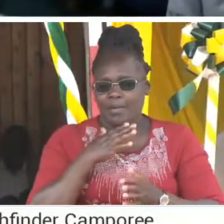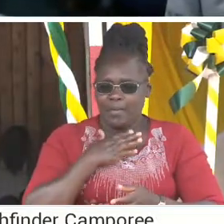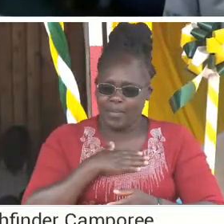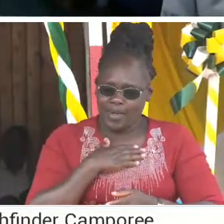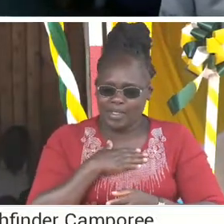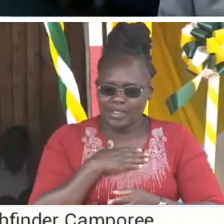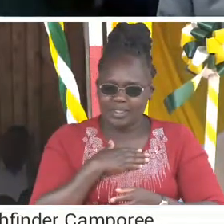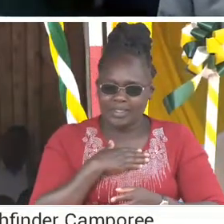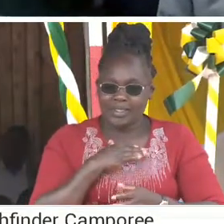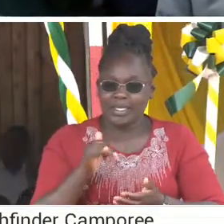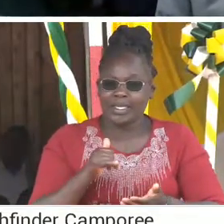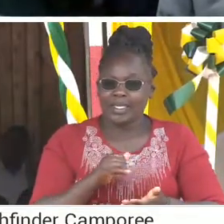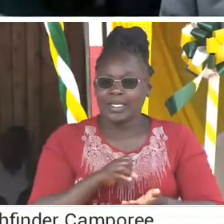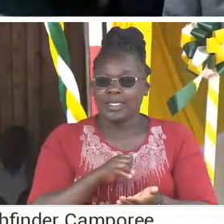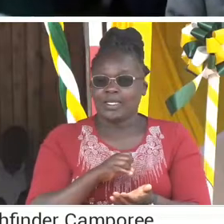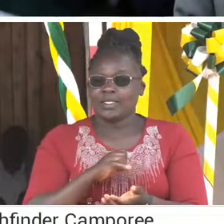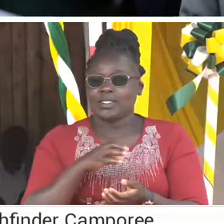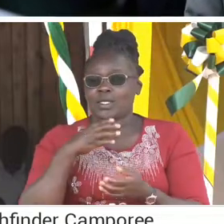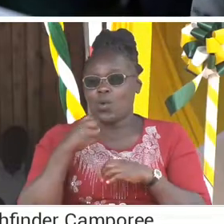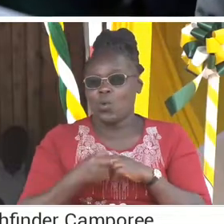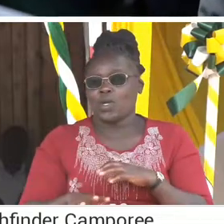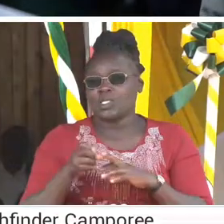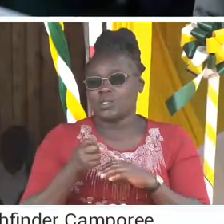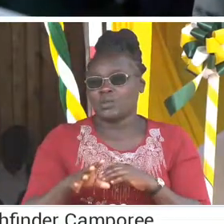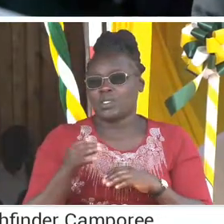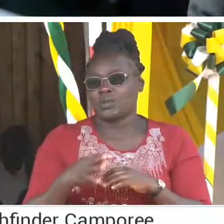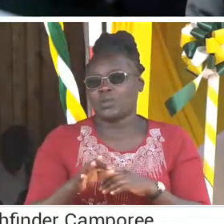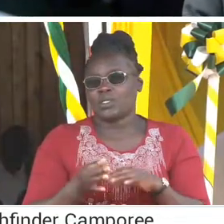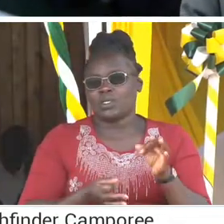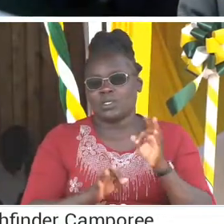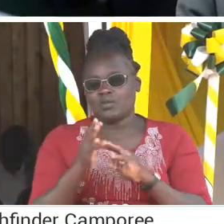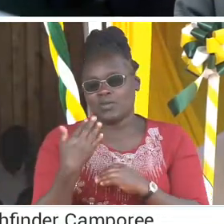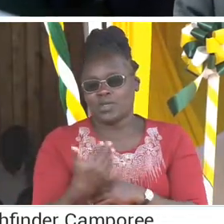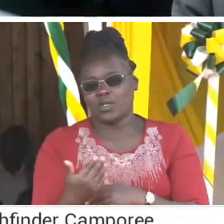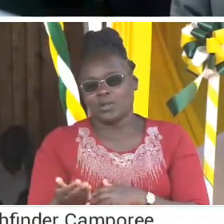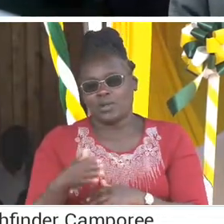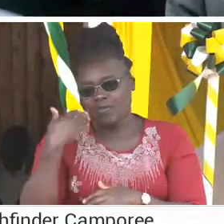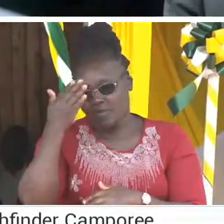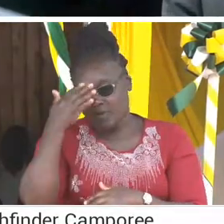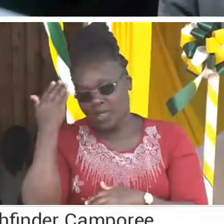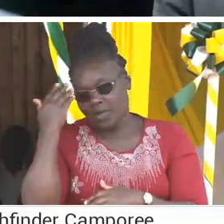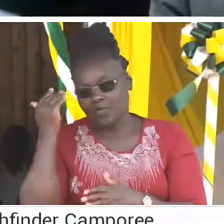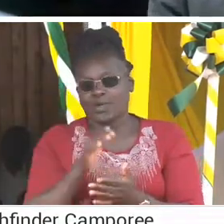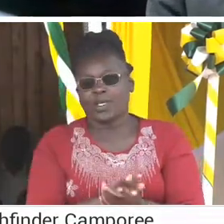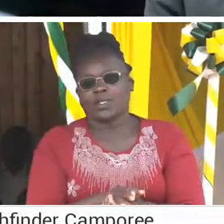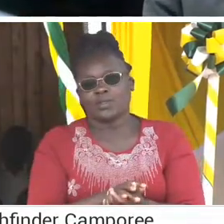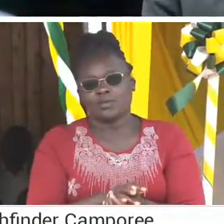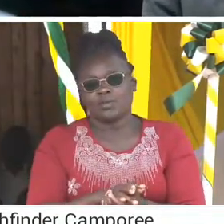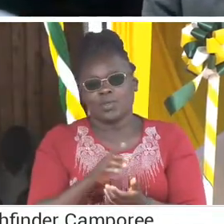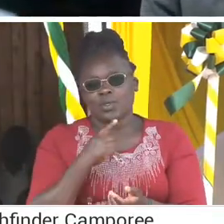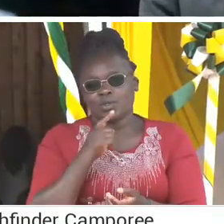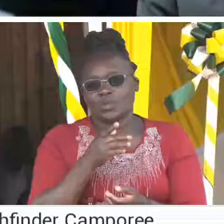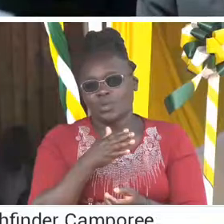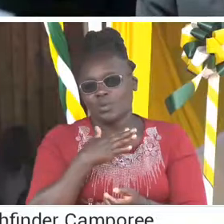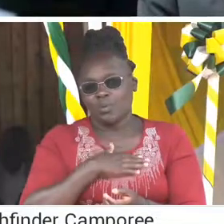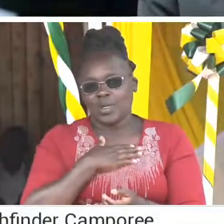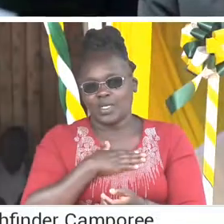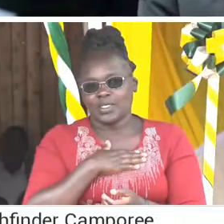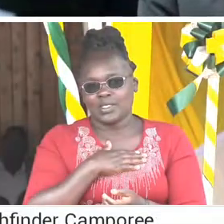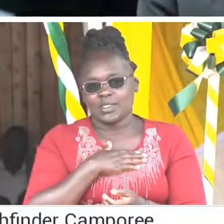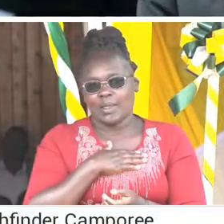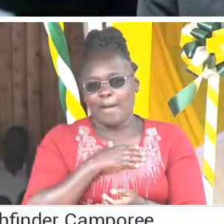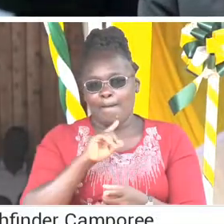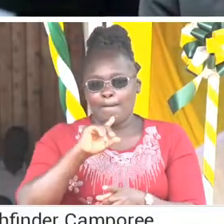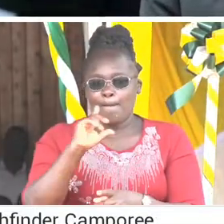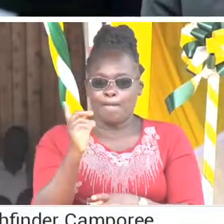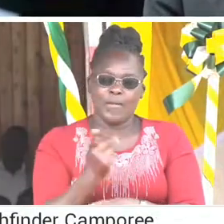hasara sana watoto wetu wakisahau yale ambayo wanapewa. Kwa hivyo mnamo Januari watoto wetu